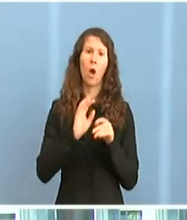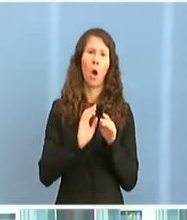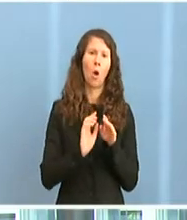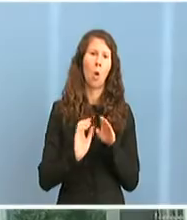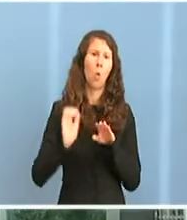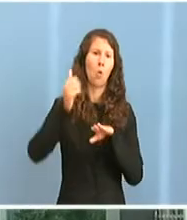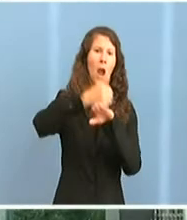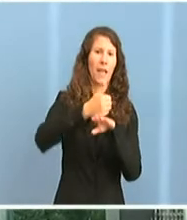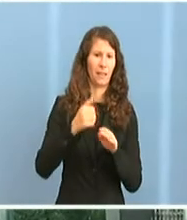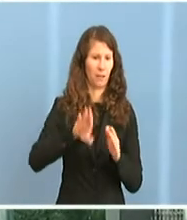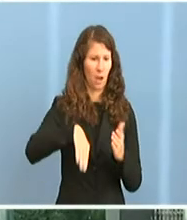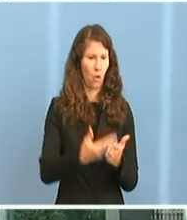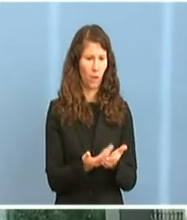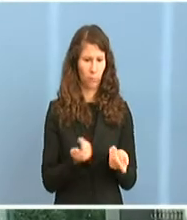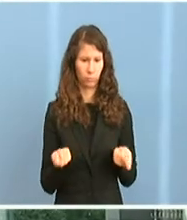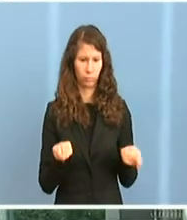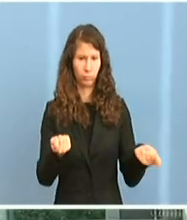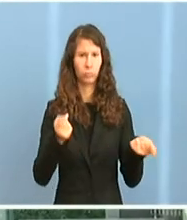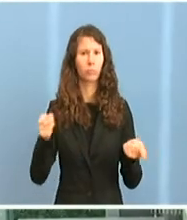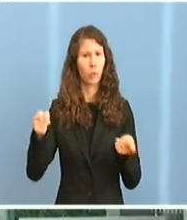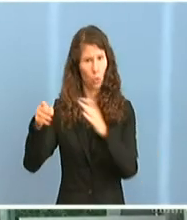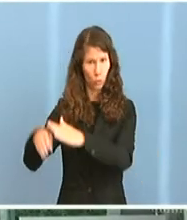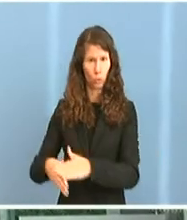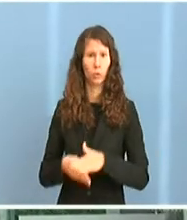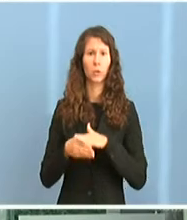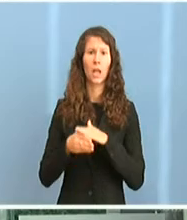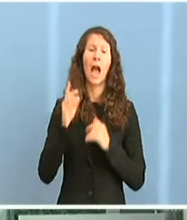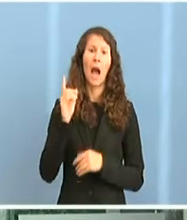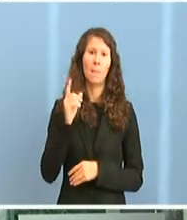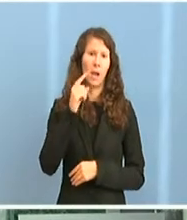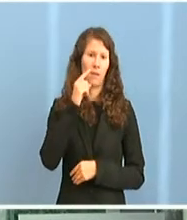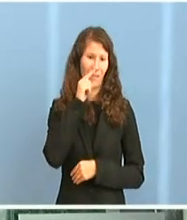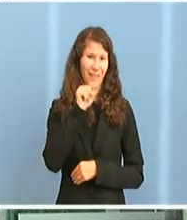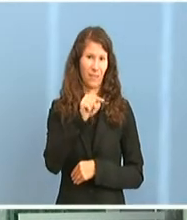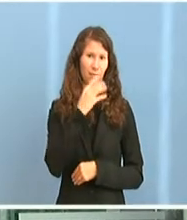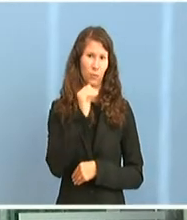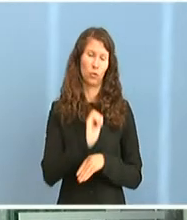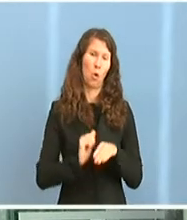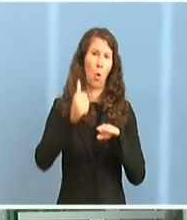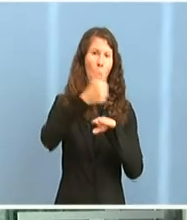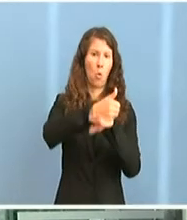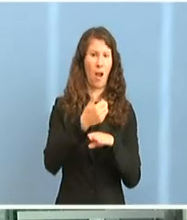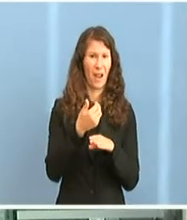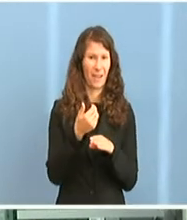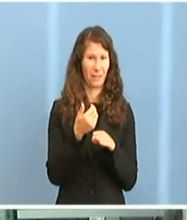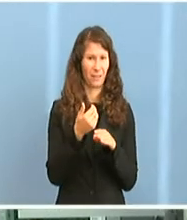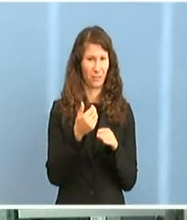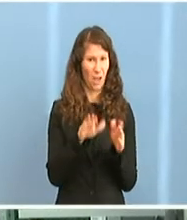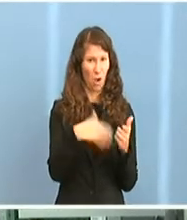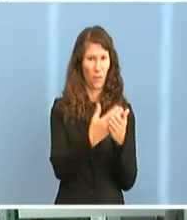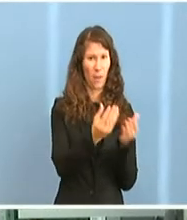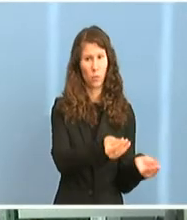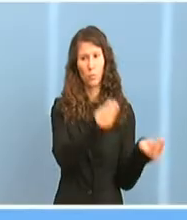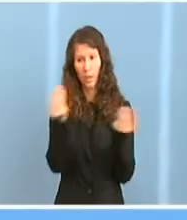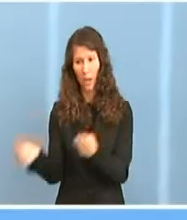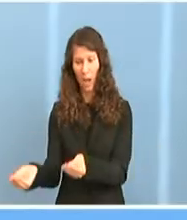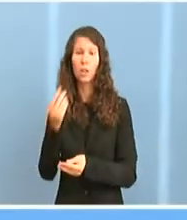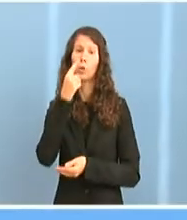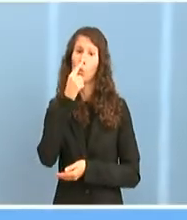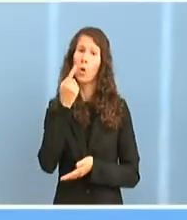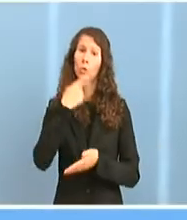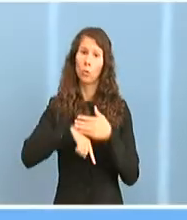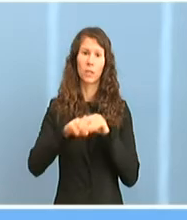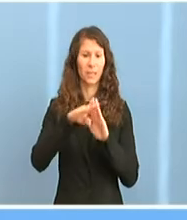engagieren. Wenn sie allerdings hoheitliche Befugnisse übertragen wollen, dann kann dies nur aufgrund eines Gesetzes oder durch